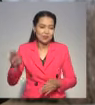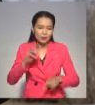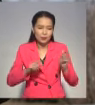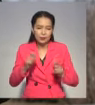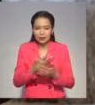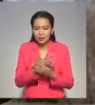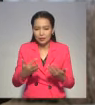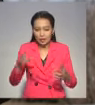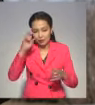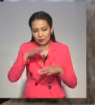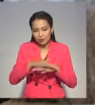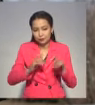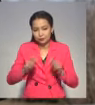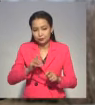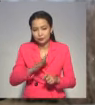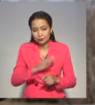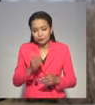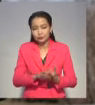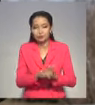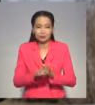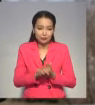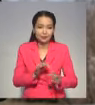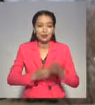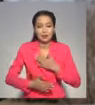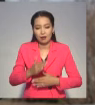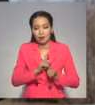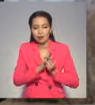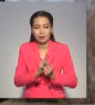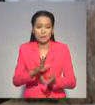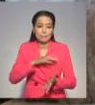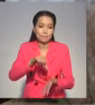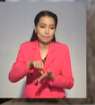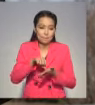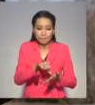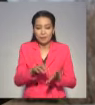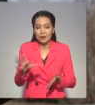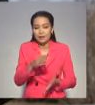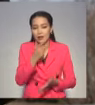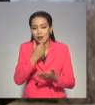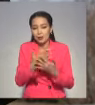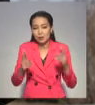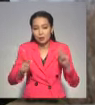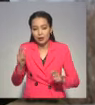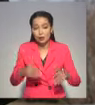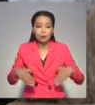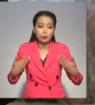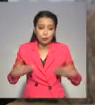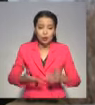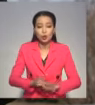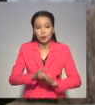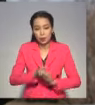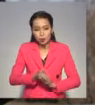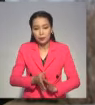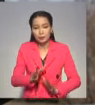страны. Отмечу, атмосфера в зале была дружественная и радостная. Представители всех этносов приветствовали друг друга рукопожатиями